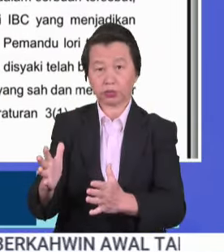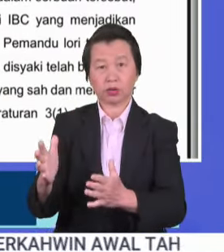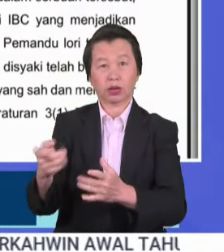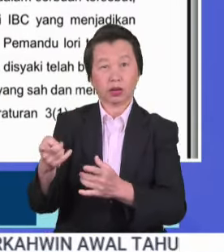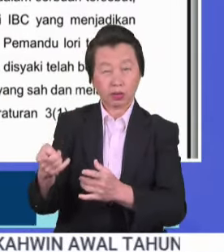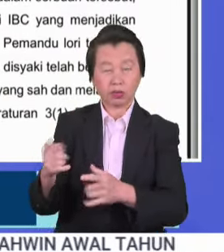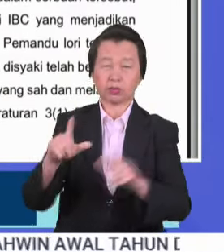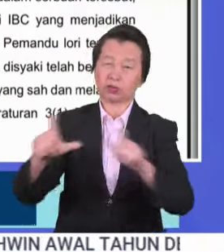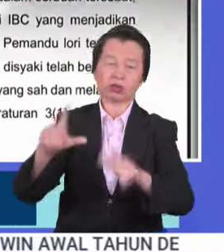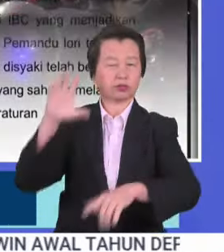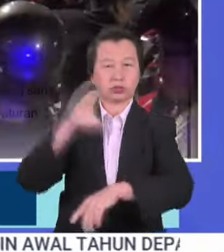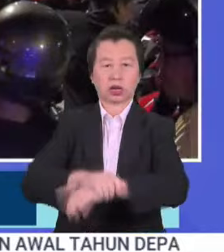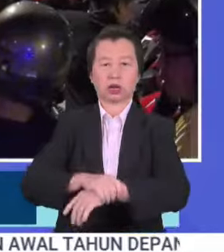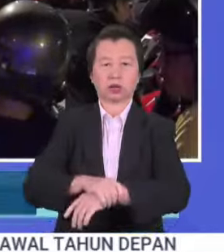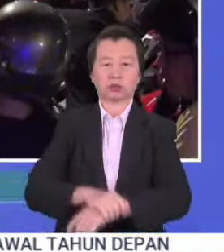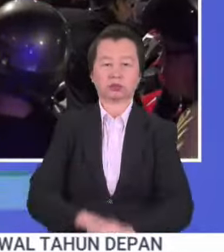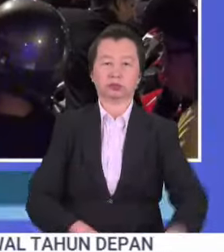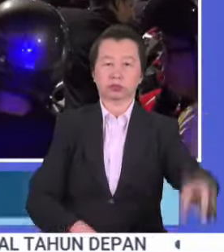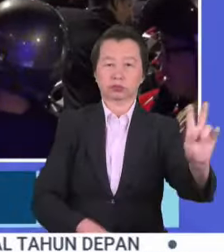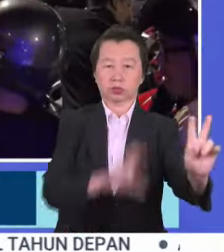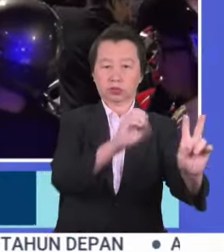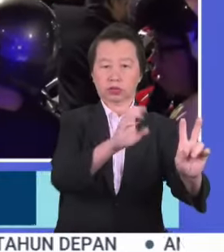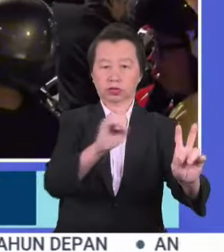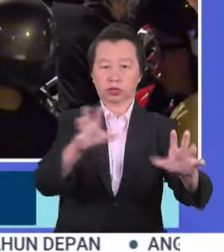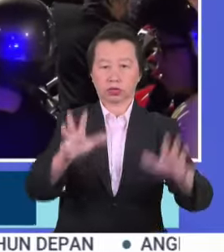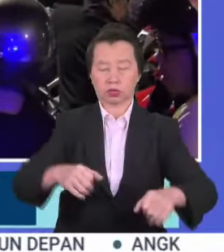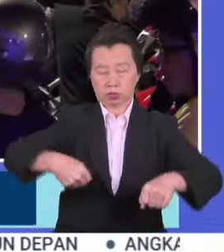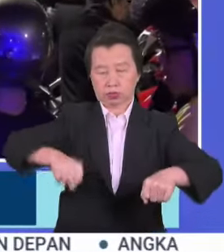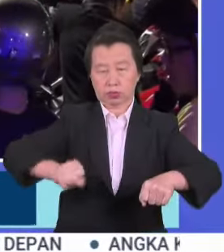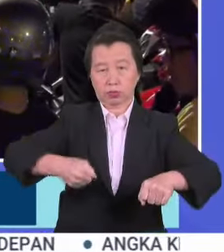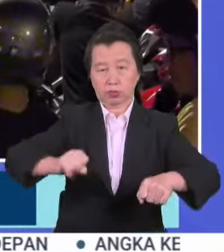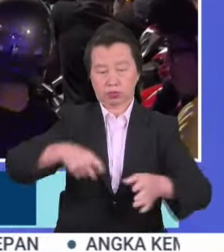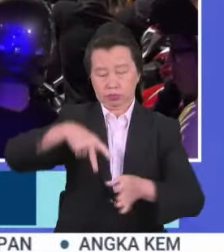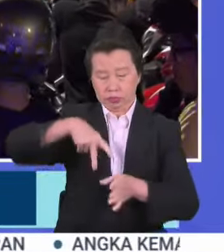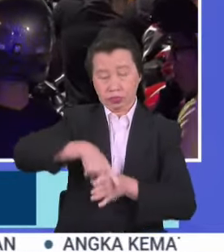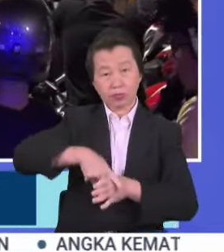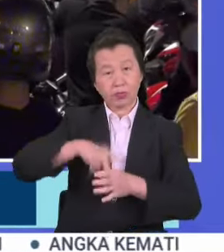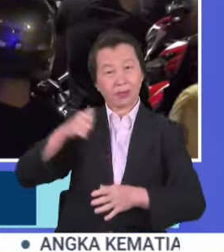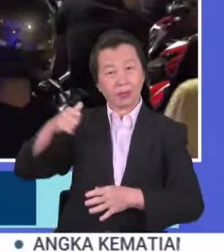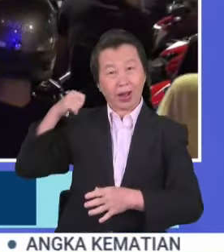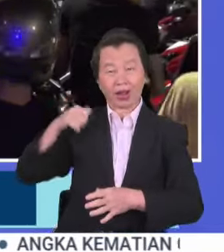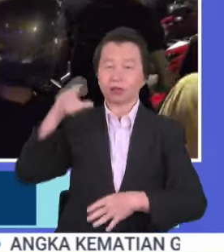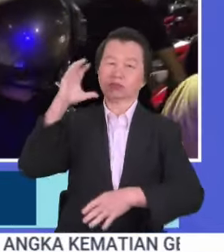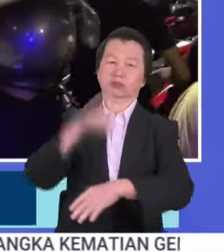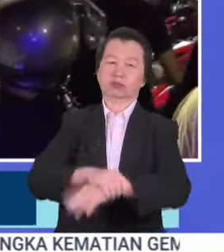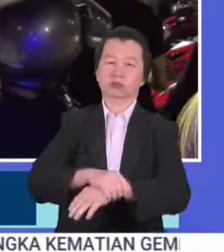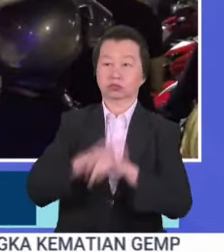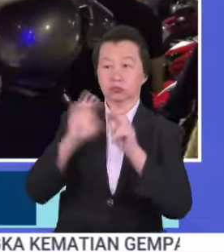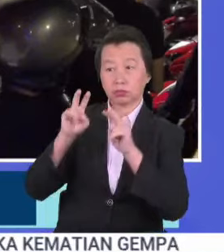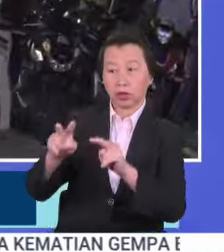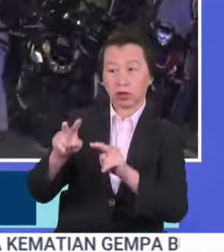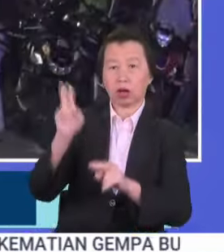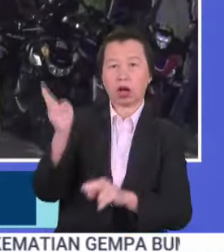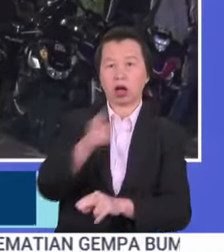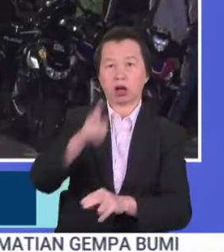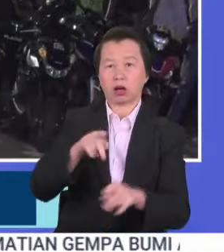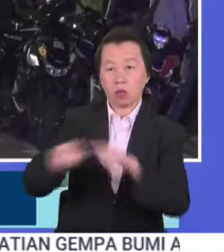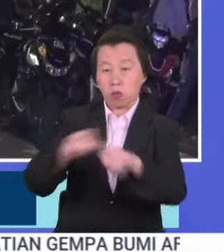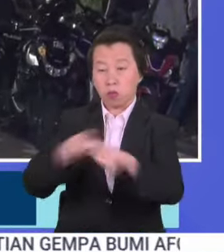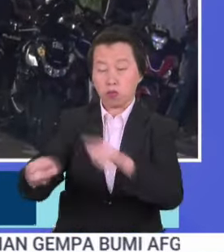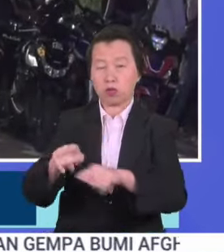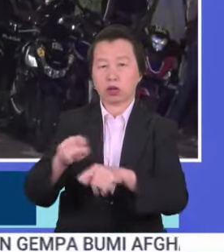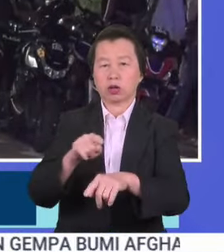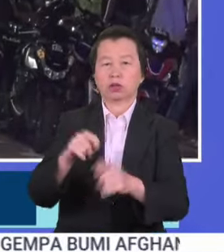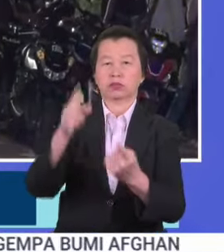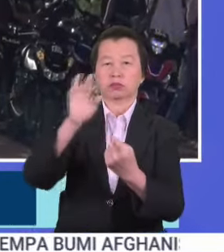ditahan. Seramai 200 penunggang dan pembonceng motosikal ditahan ketika menyaksikan perlumbaan haram di kawasan Gelugor,